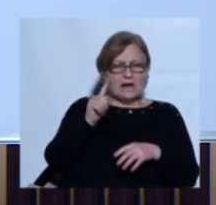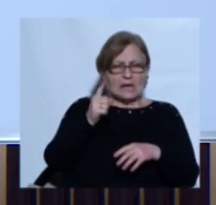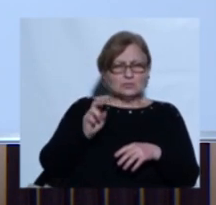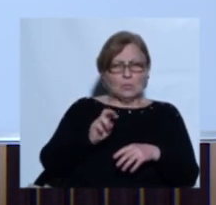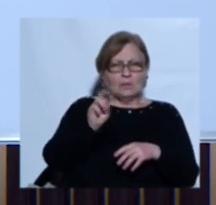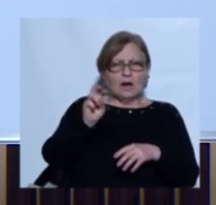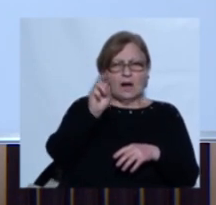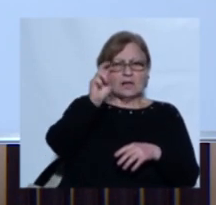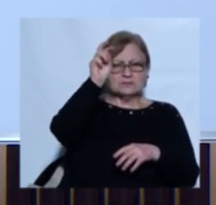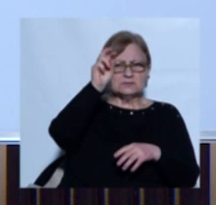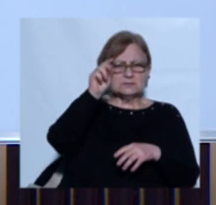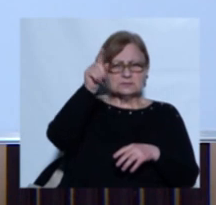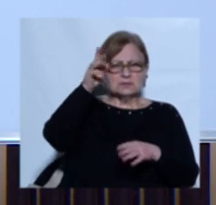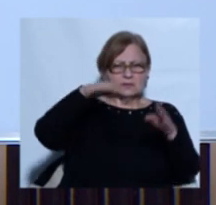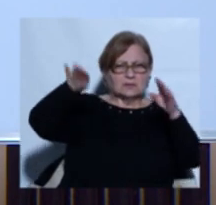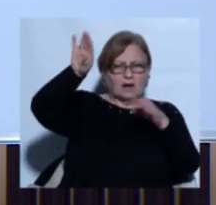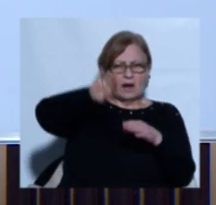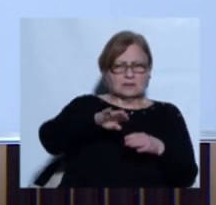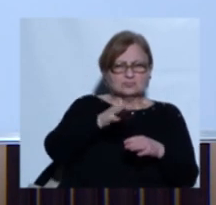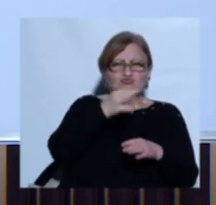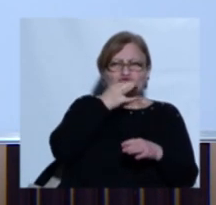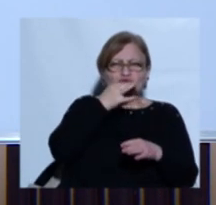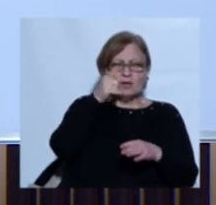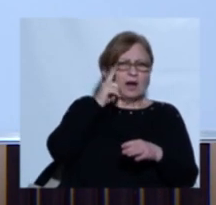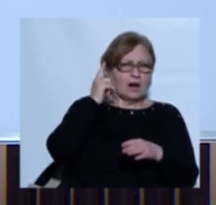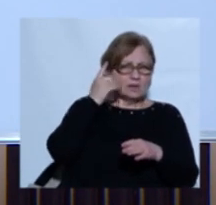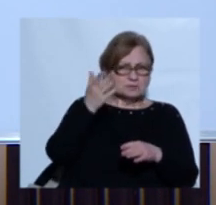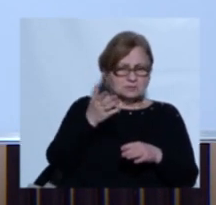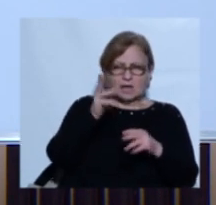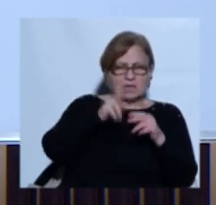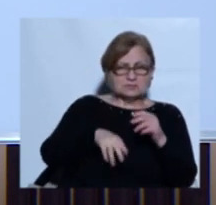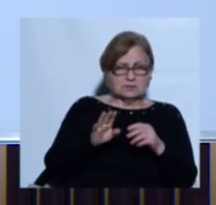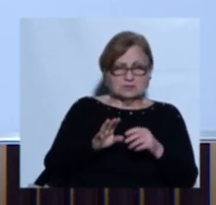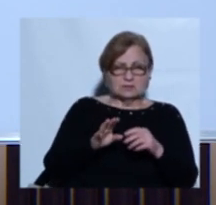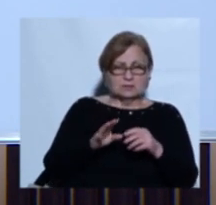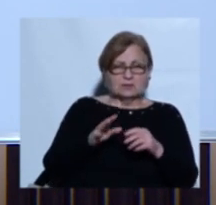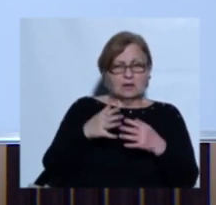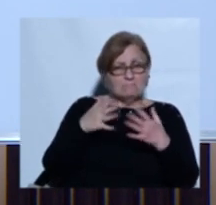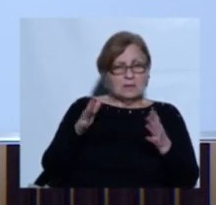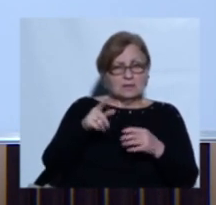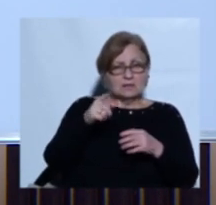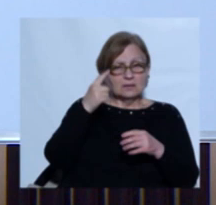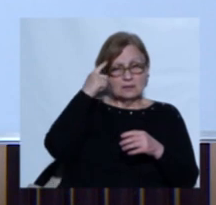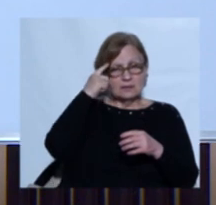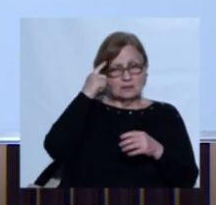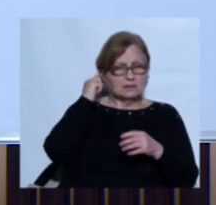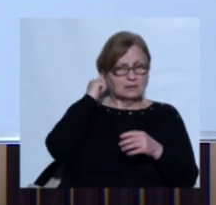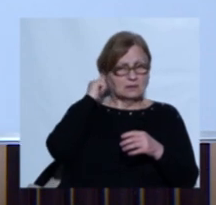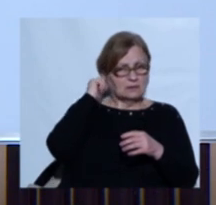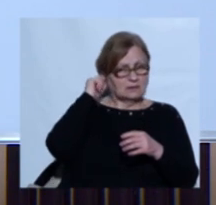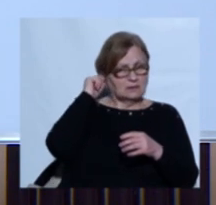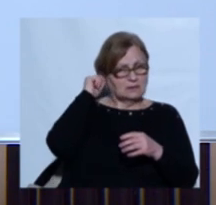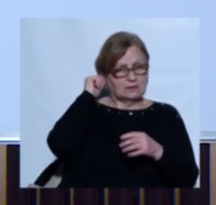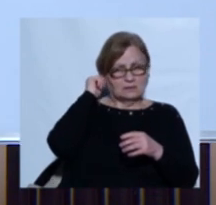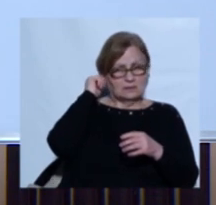ბელადი დიდი დაძინების ქარაფზე მაშინ, როცა ჯერ მისი დრო არ დამდგარა. უფრო მეტიც, იგი იწყებს